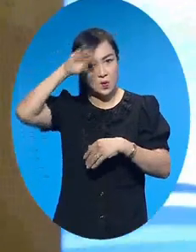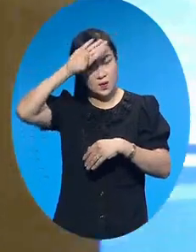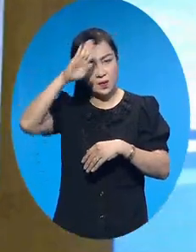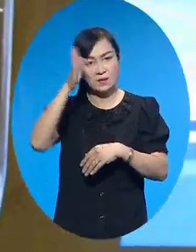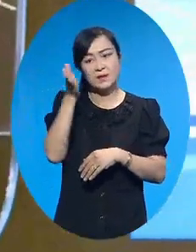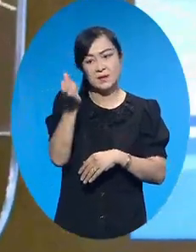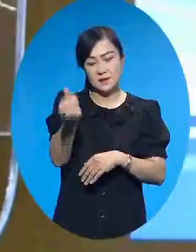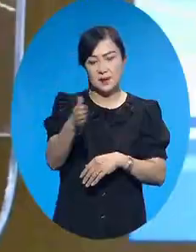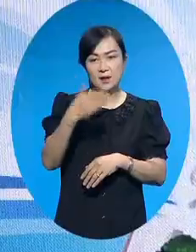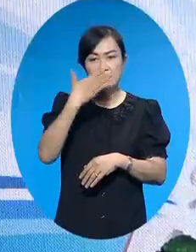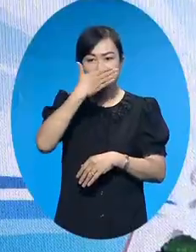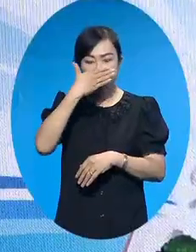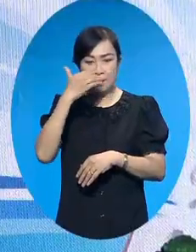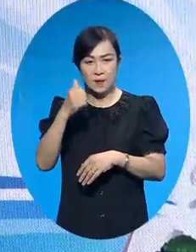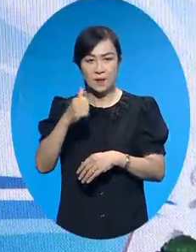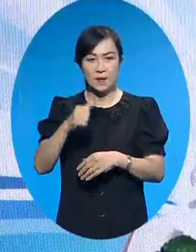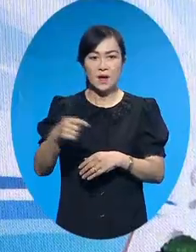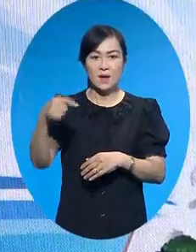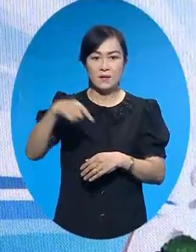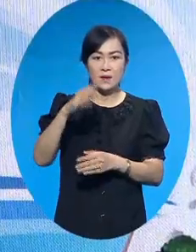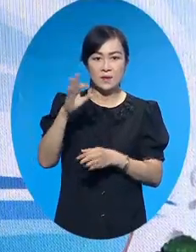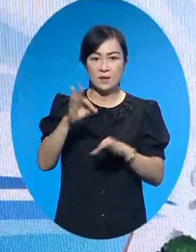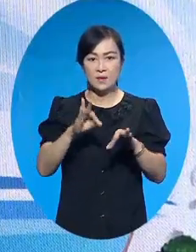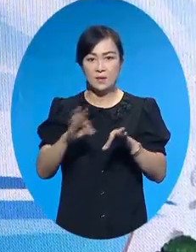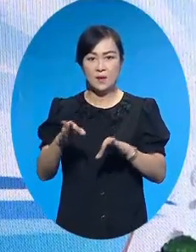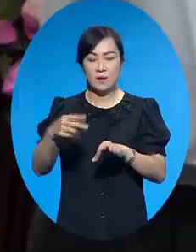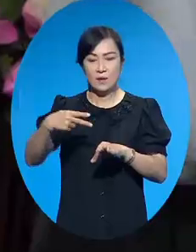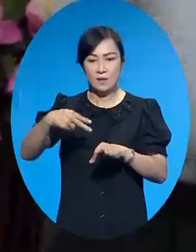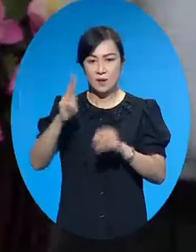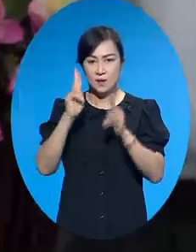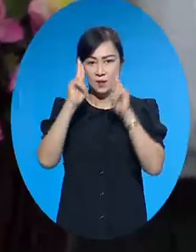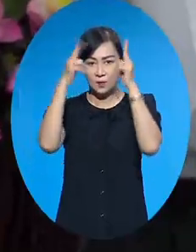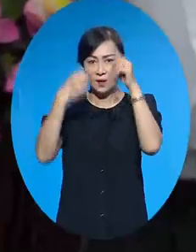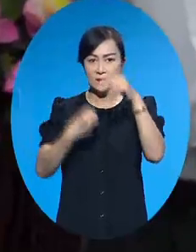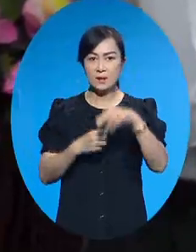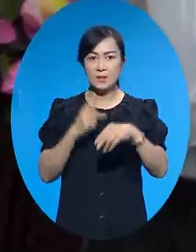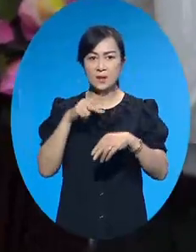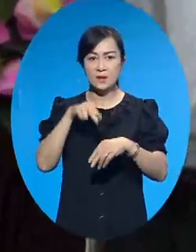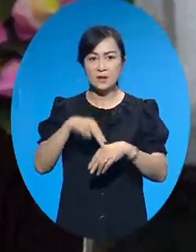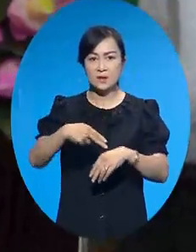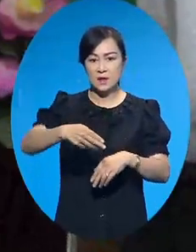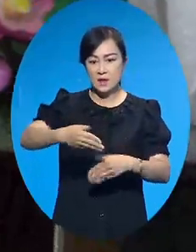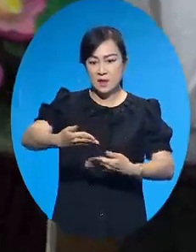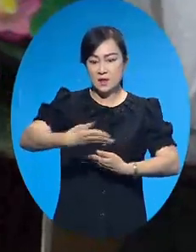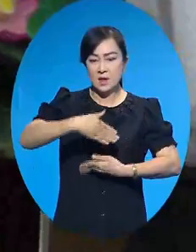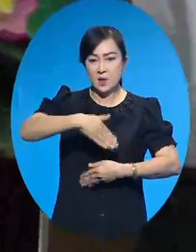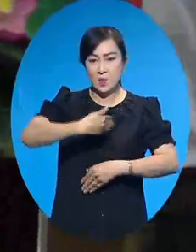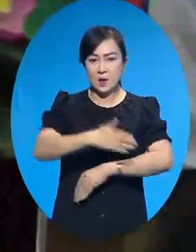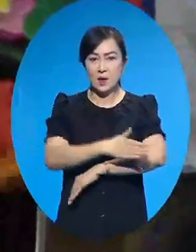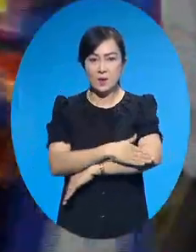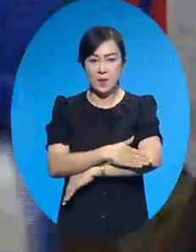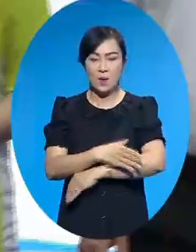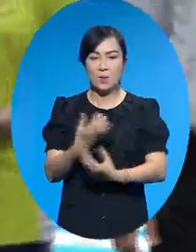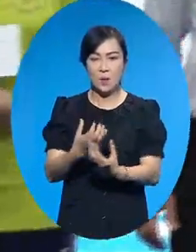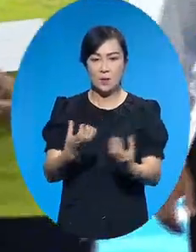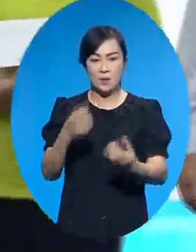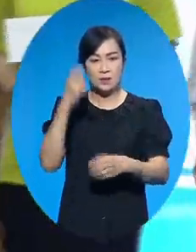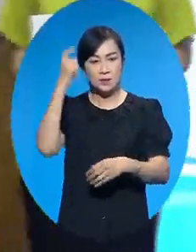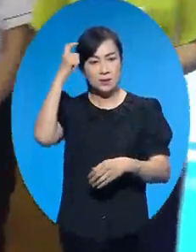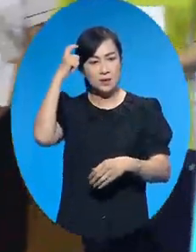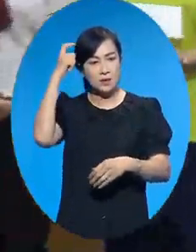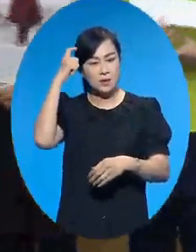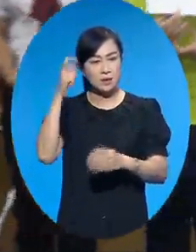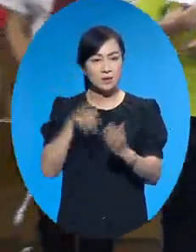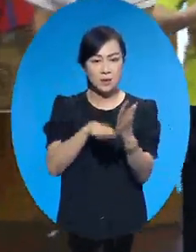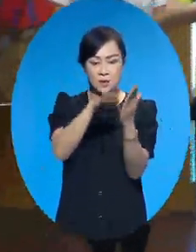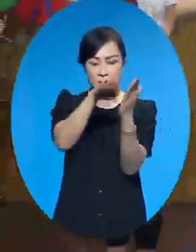lai. Đặc biệt dù chuyển từ thành phố Hồ Chí Minh về Đồng Nai sinh sống, Khánh Như vẫn nhận được sự quan tâm, hỗ trợ về vật chất lẫn tinh thần từ chương